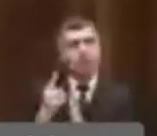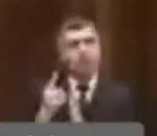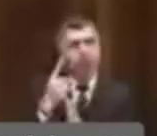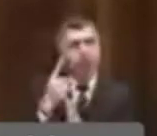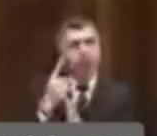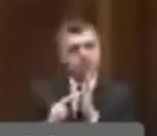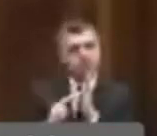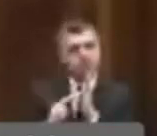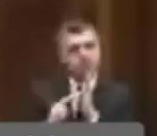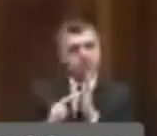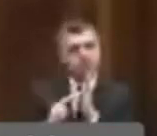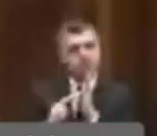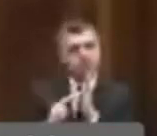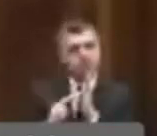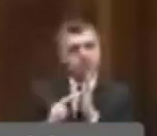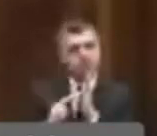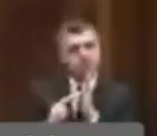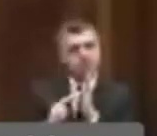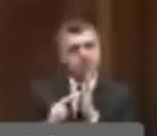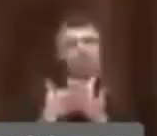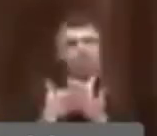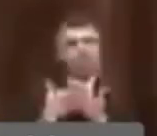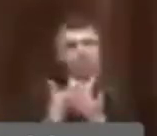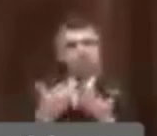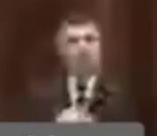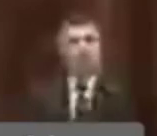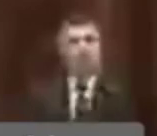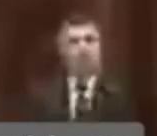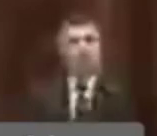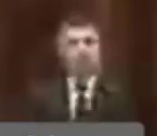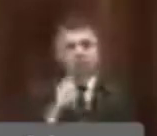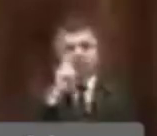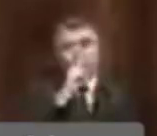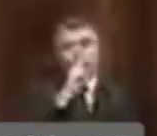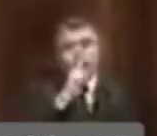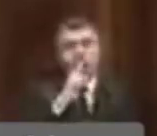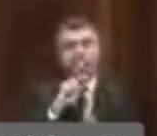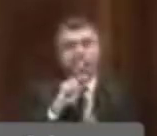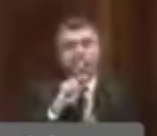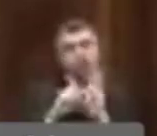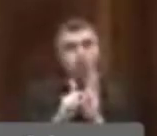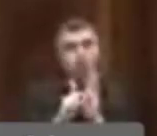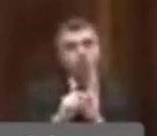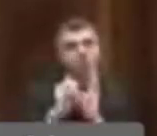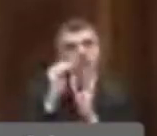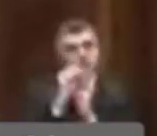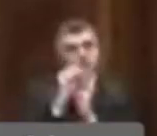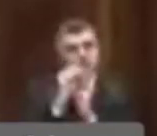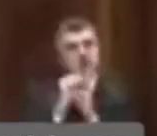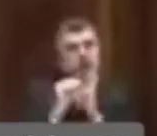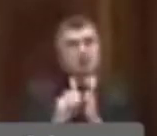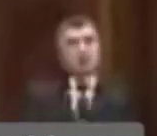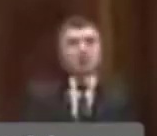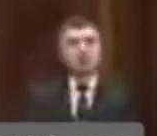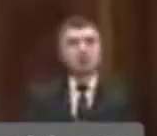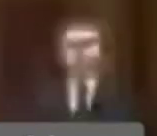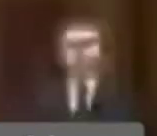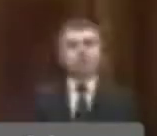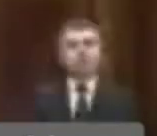لكم، ونتمنى انه ان شاء الله مواضيع بحال هذه تكون يعني